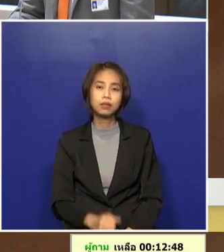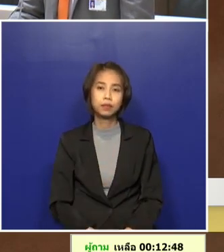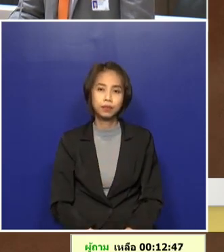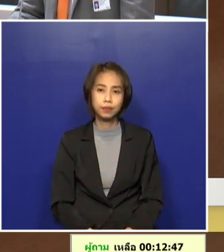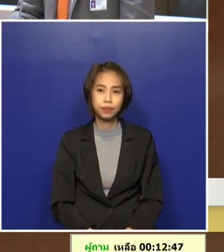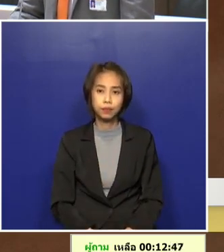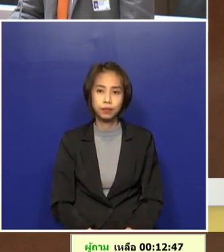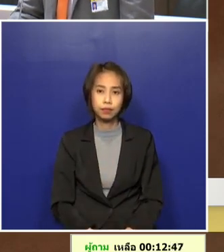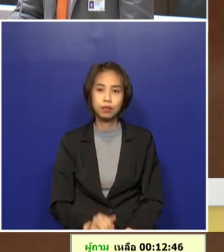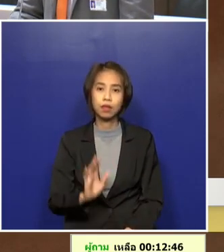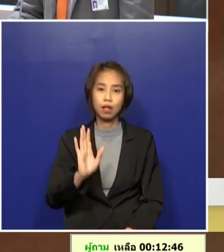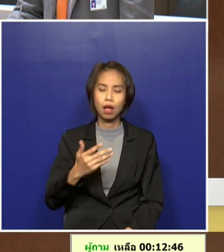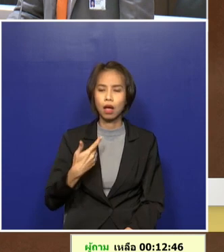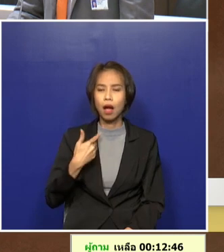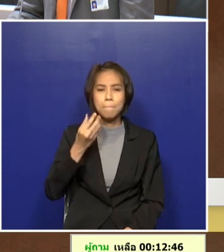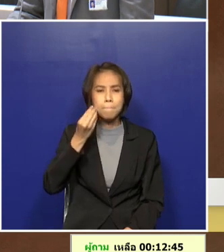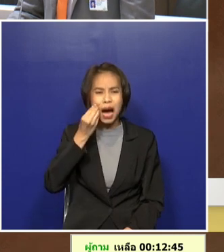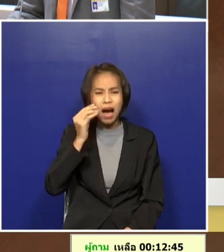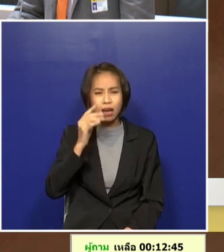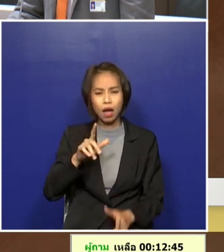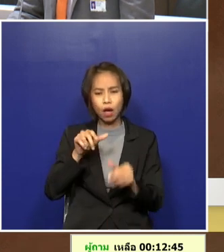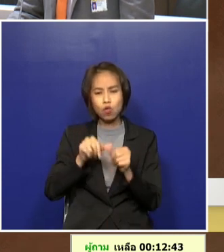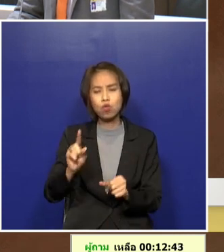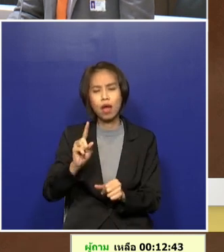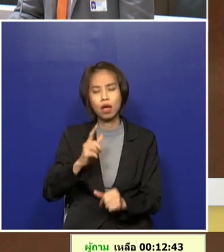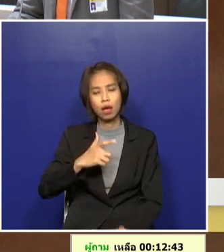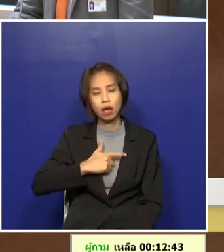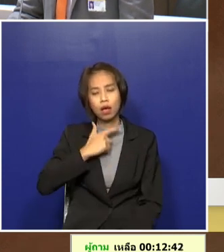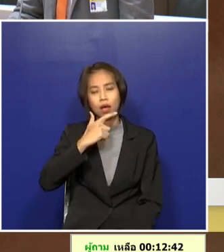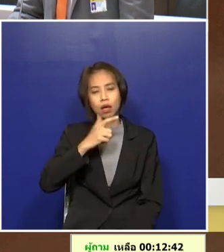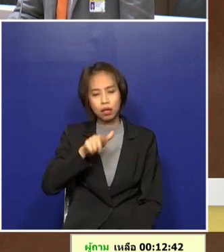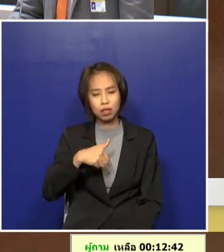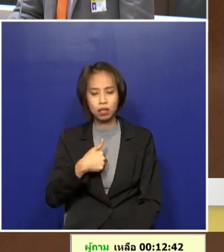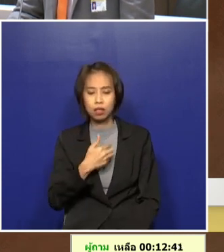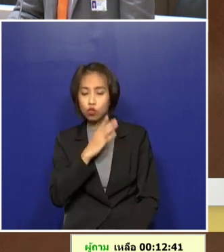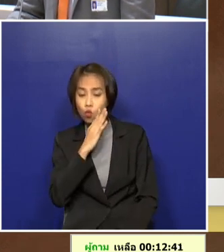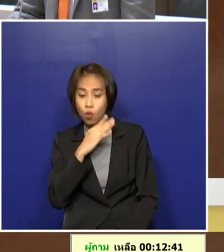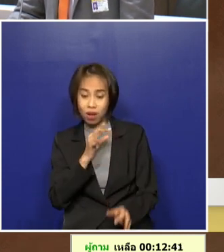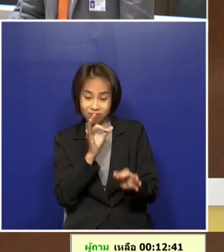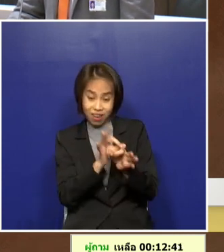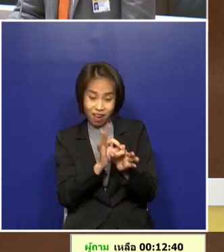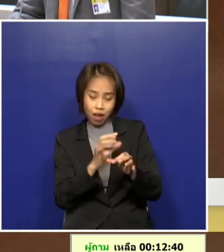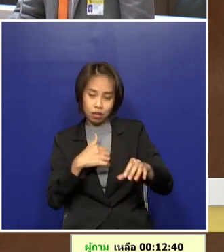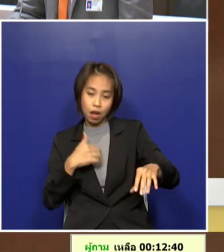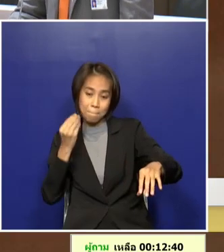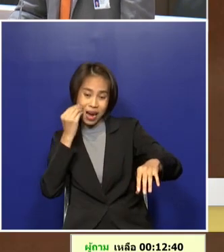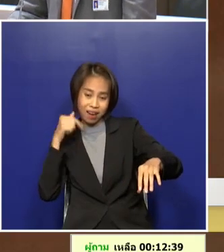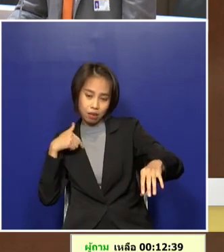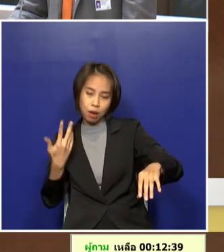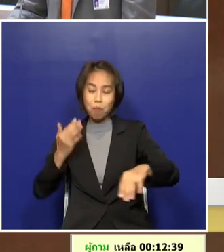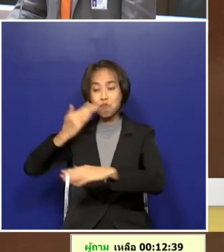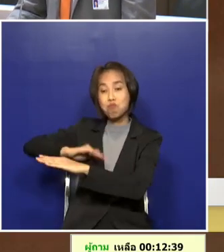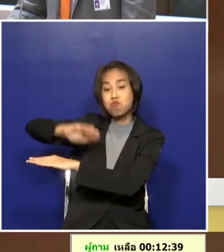ดลเนี่ยอยู่อมก๋อยเนี่ยก็บอกว่าโอ้โหจะไปธนาคารกรุงไทยธนาคารใดๆเนี่ยถามว่าให้เขาลงดอยไปเอาเหร